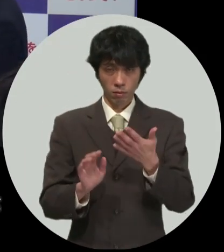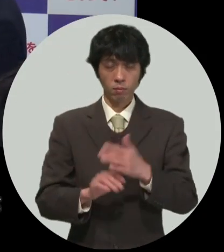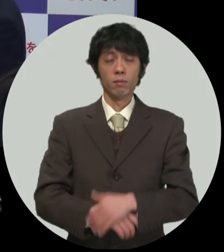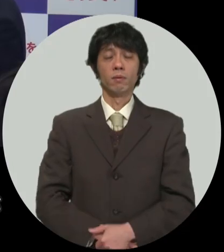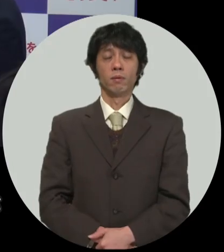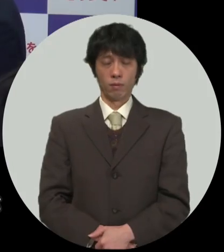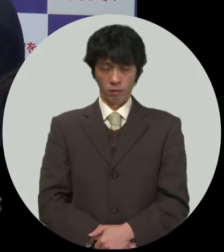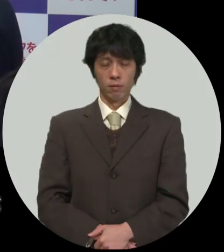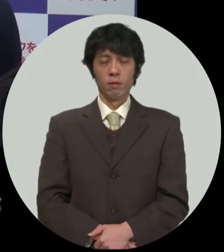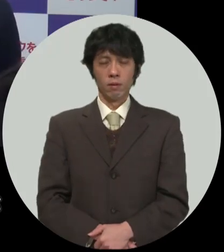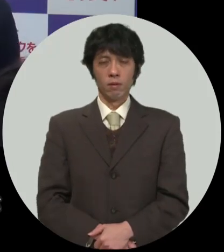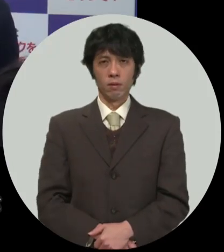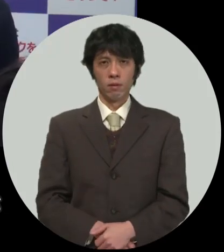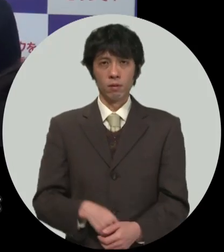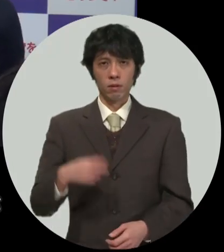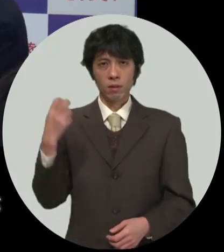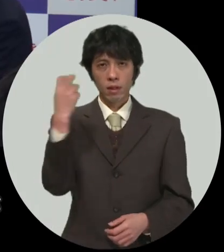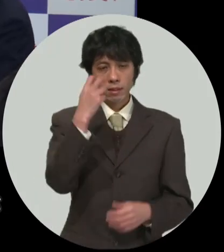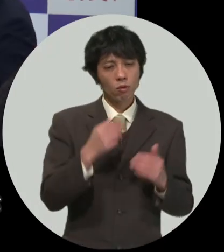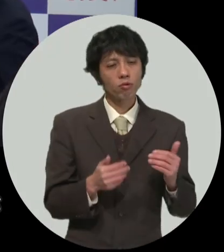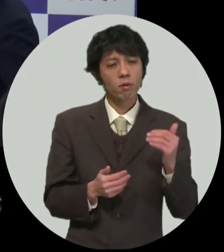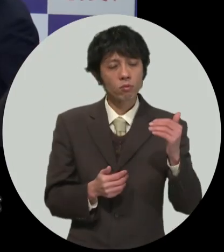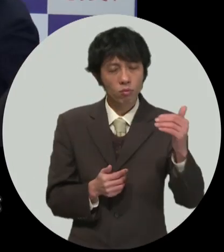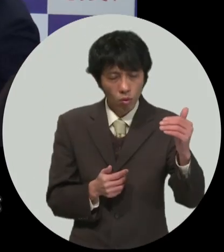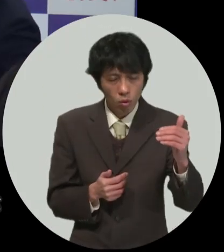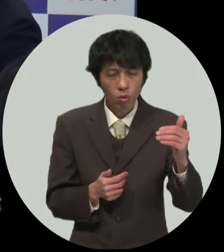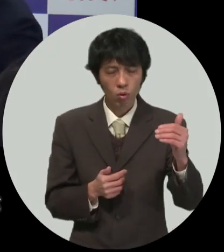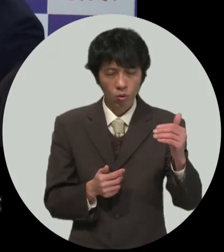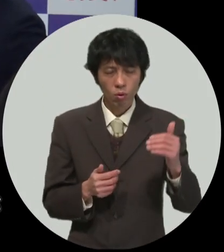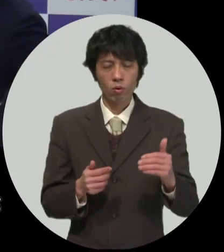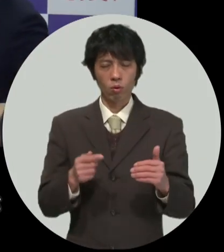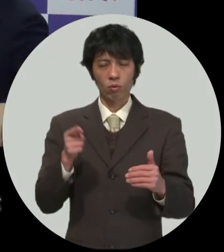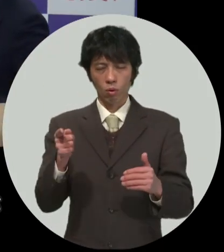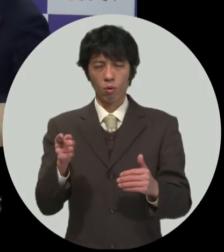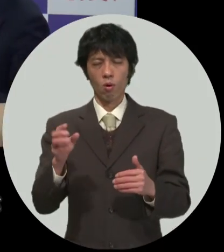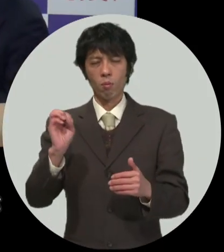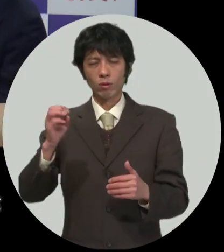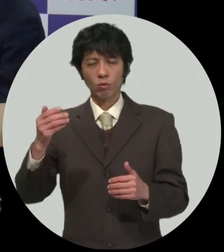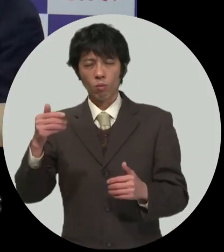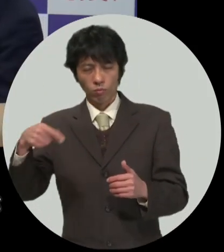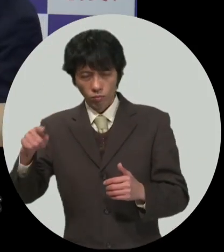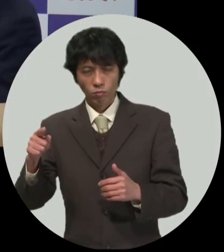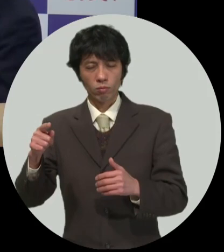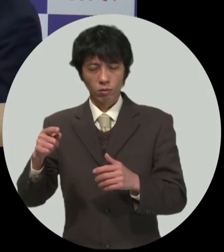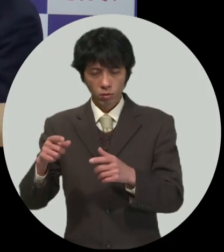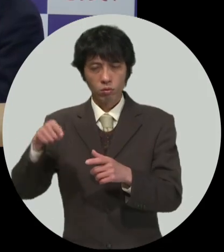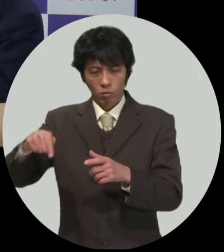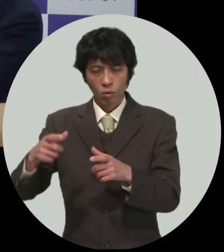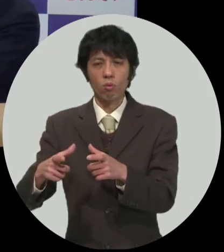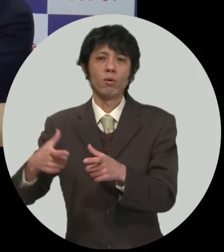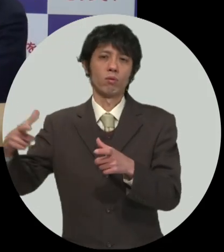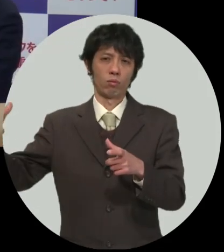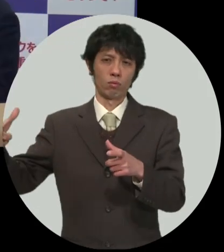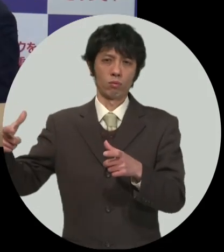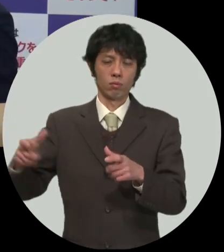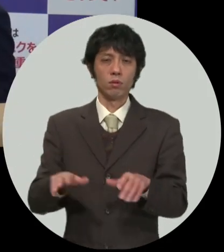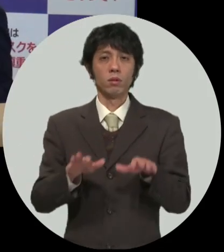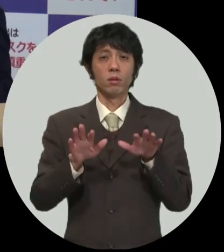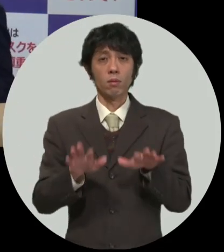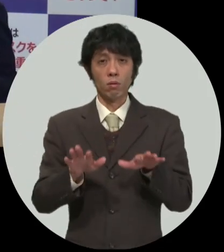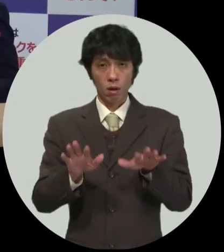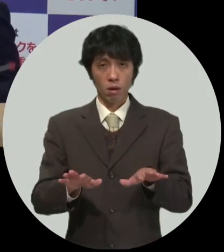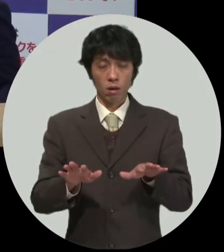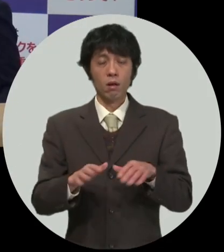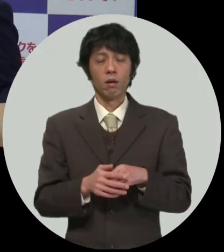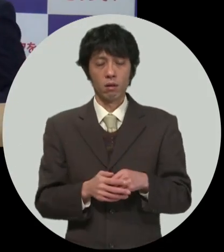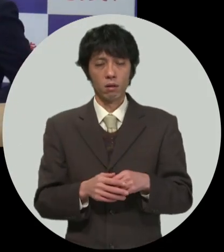検査が進むにつれてだんだんもちろんオミクロン株の発生が増えてくるんですが、現在で言いますと遺伝子検